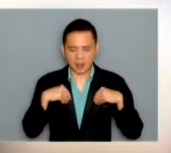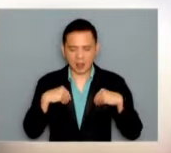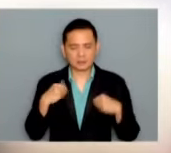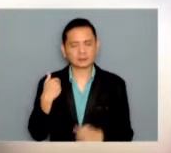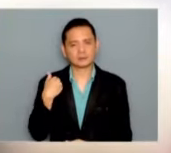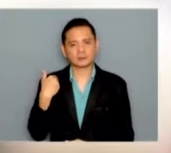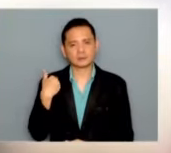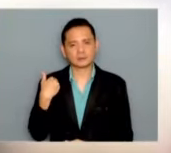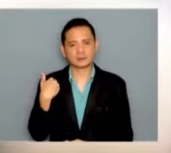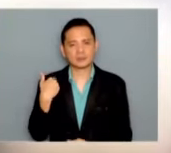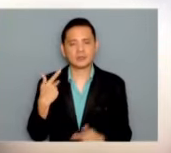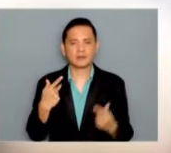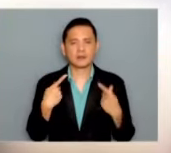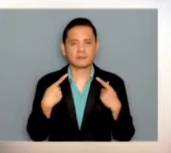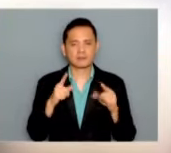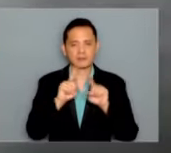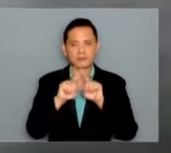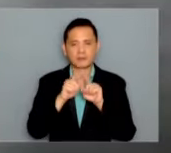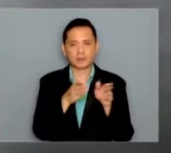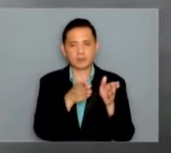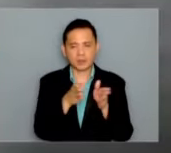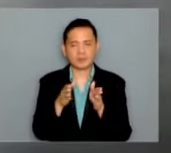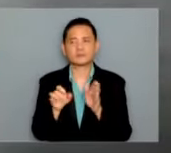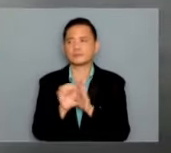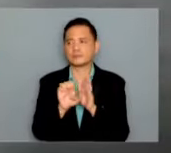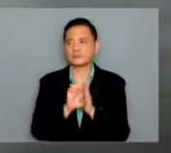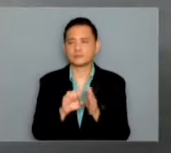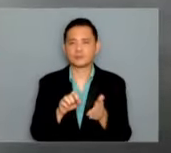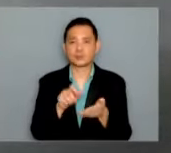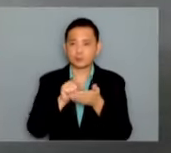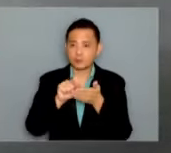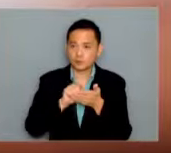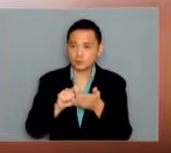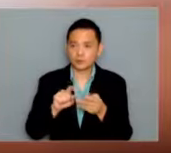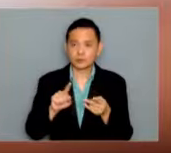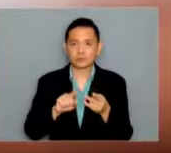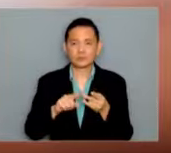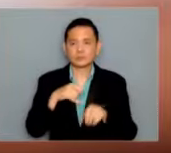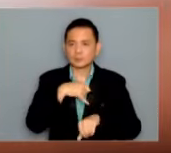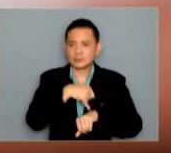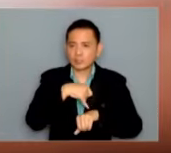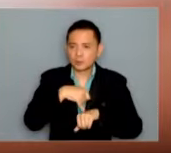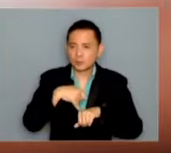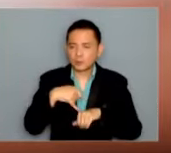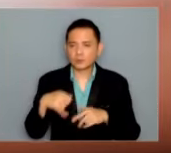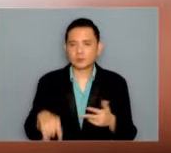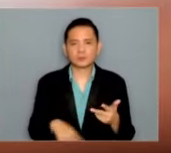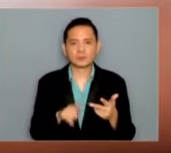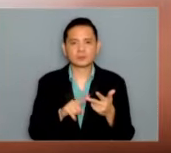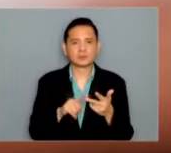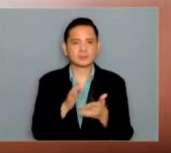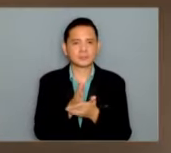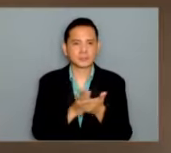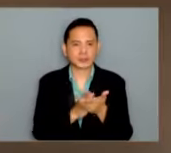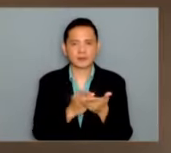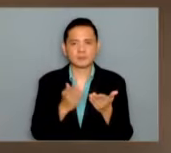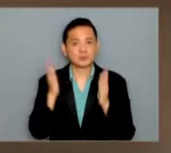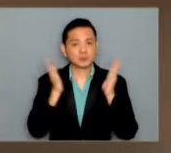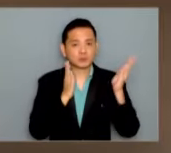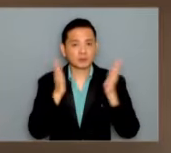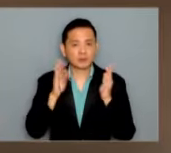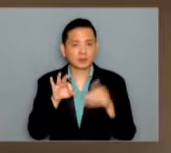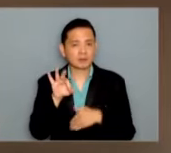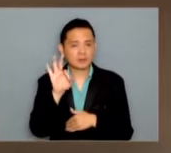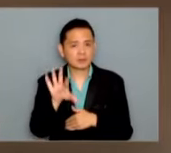maraming paraan, pagjo-journal, minsan yung iba nagpapatattoo or yung iba gumagawa ng mga small services, no? Lalo na